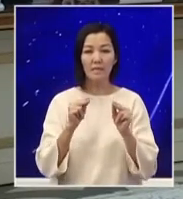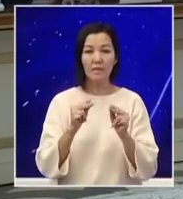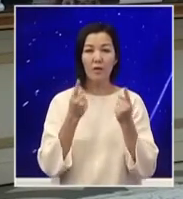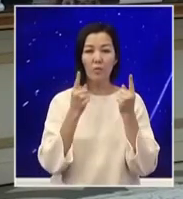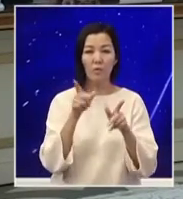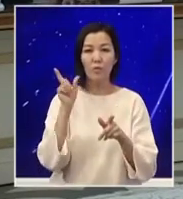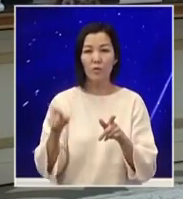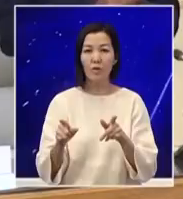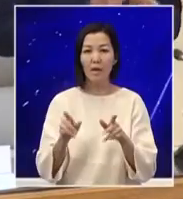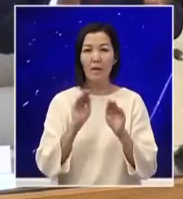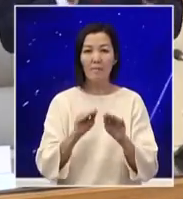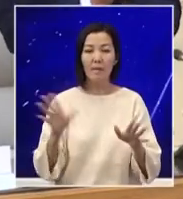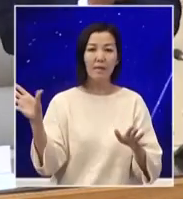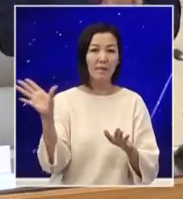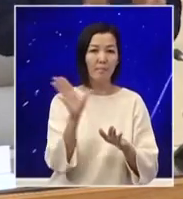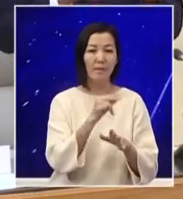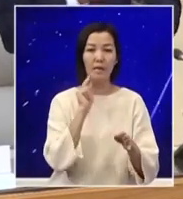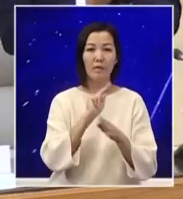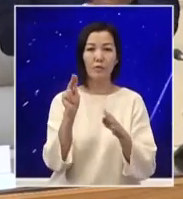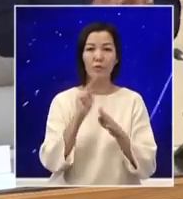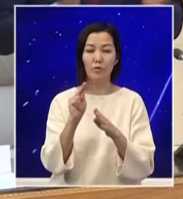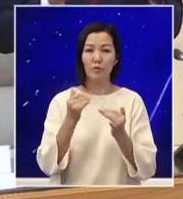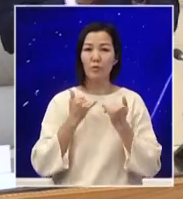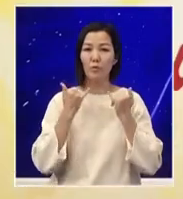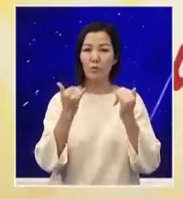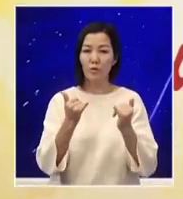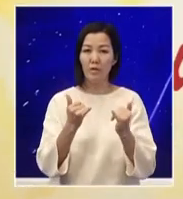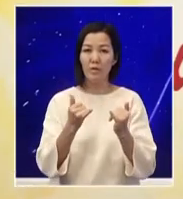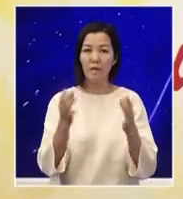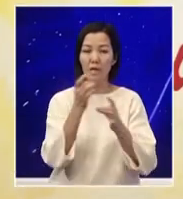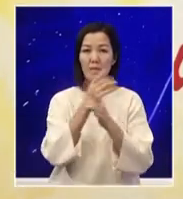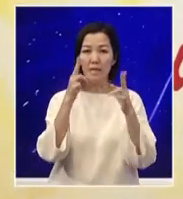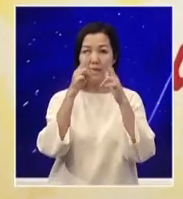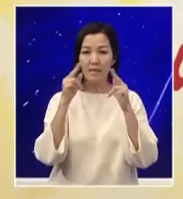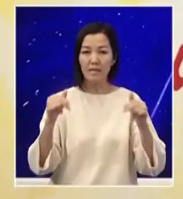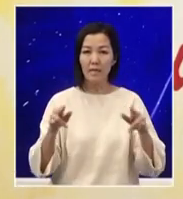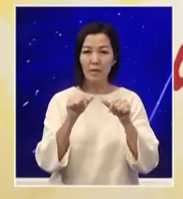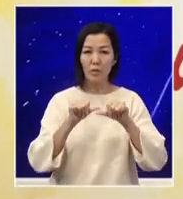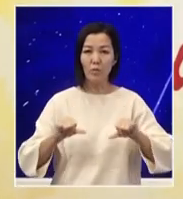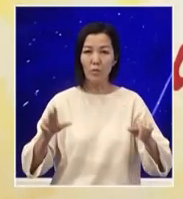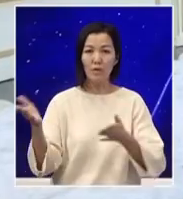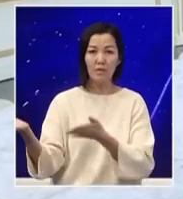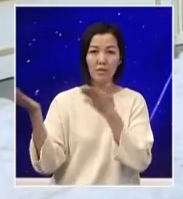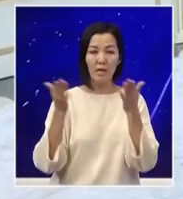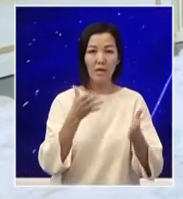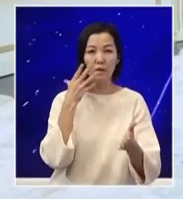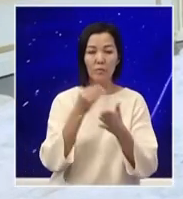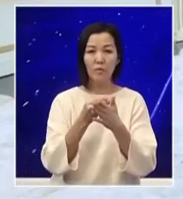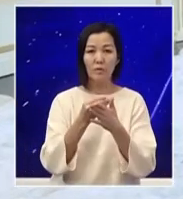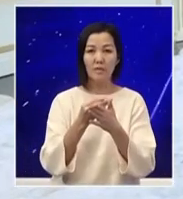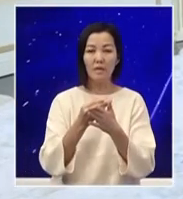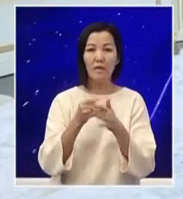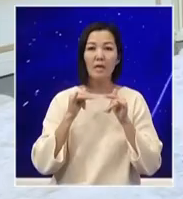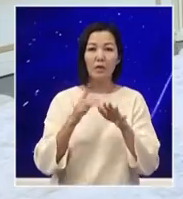тұлға. Алдында кім болса да басиет, құрметпен тік тұрады. Салтанат сарайындағы дөңгелек үстелге шақырылғанның әрбірі өзісінің шебері, білім